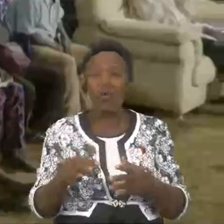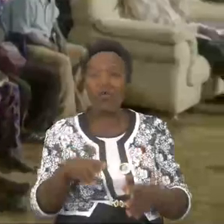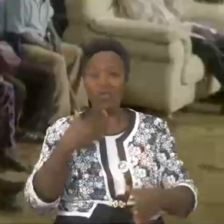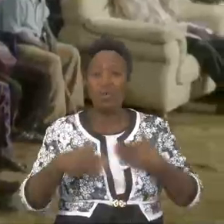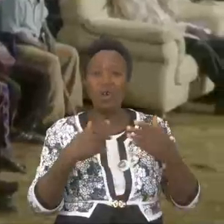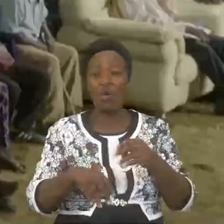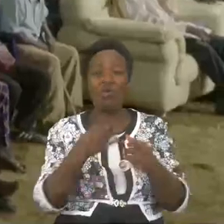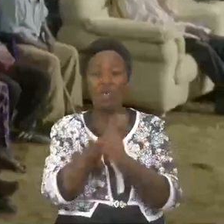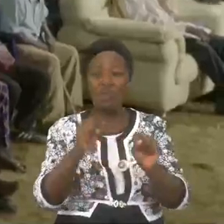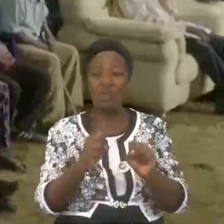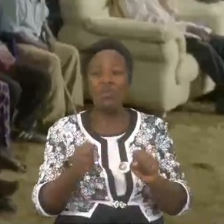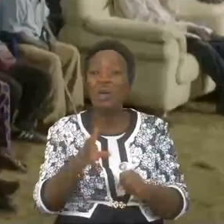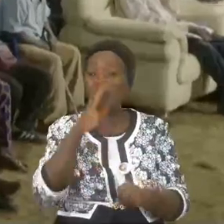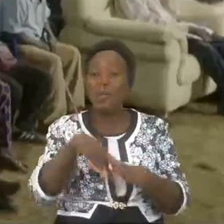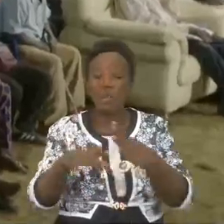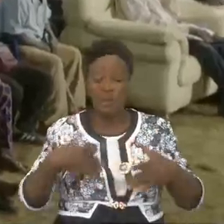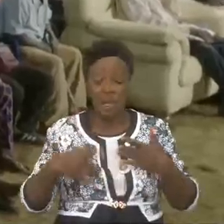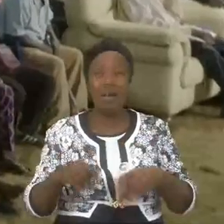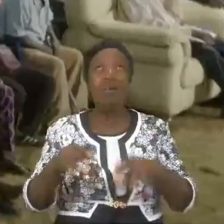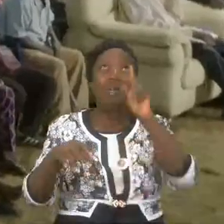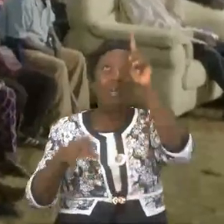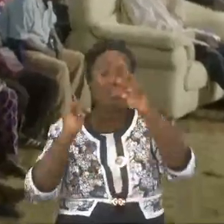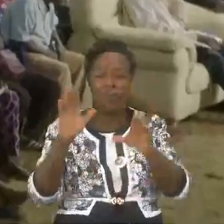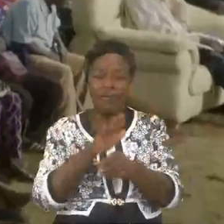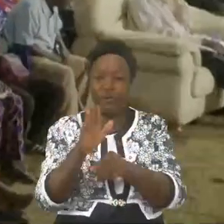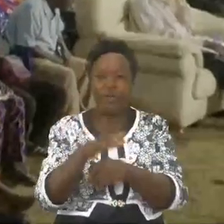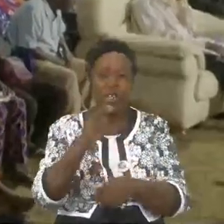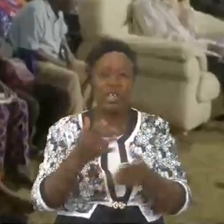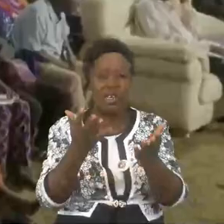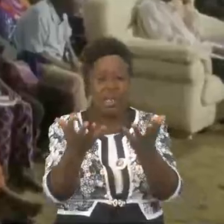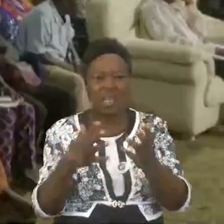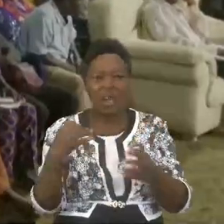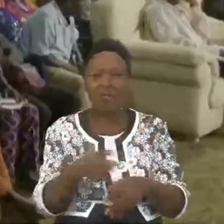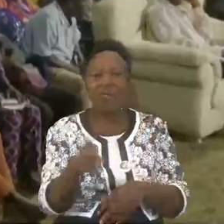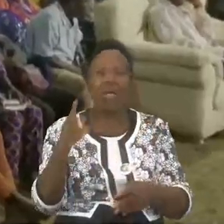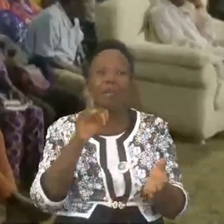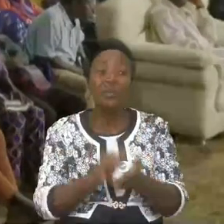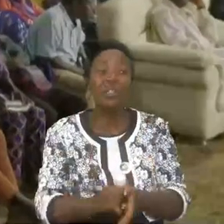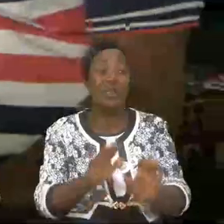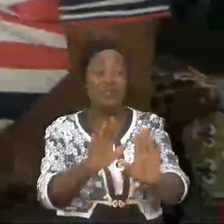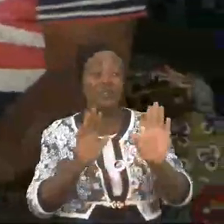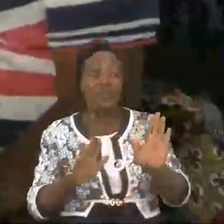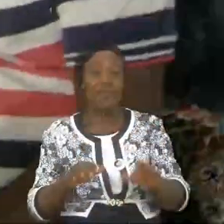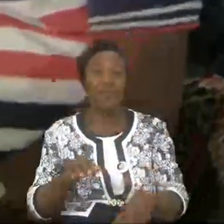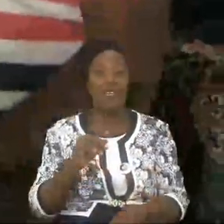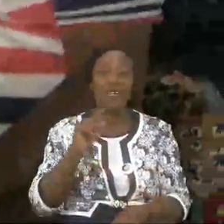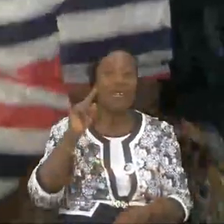dans ta vie. Il accomplira les désirs de ceux qui le